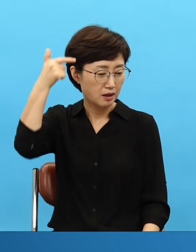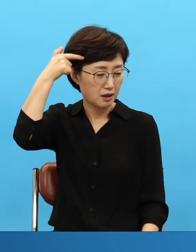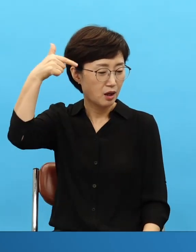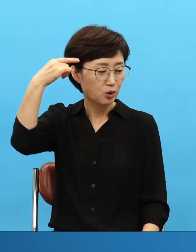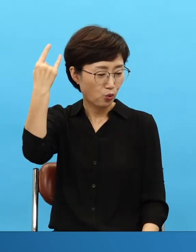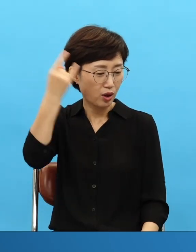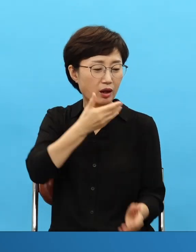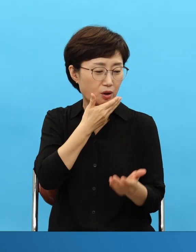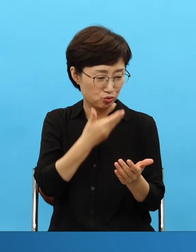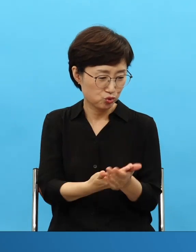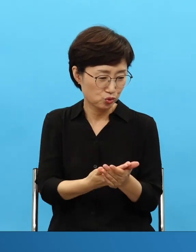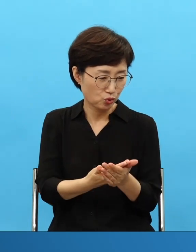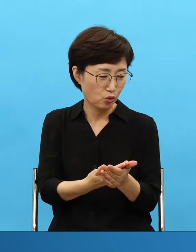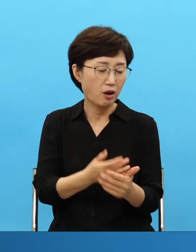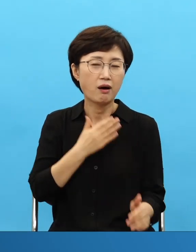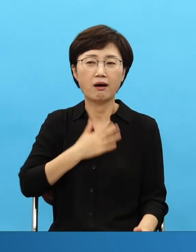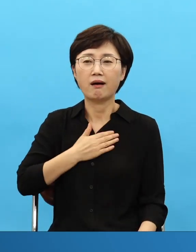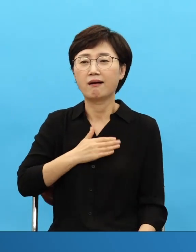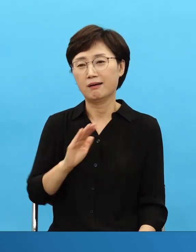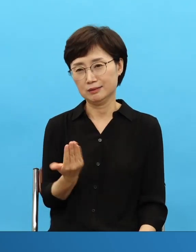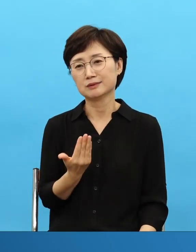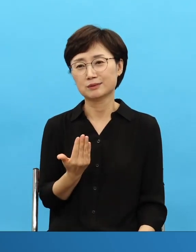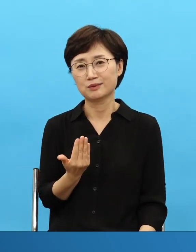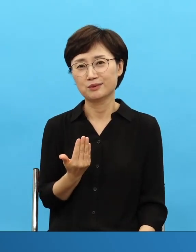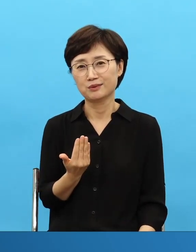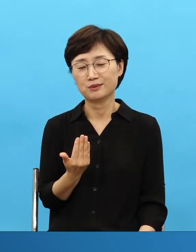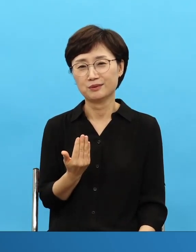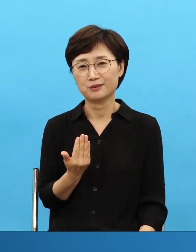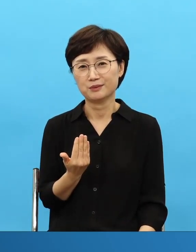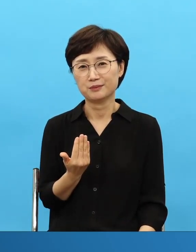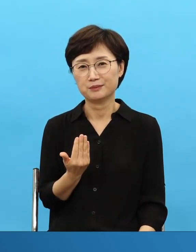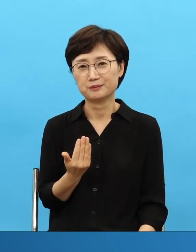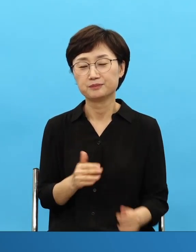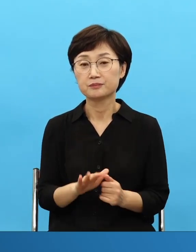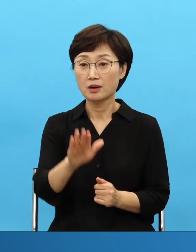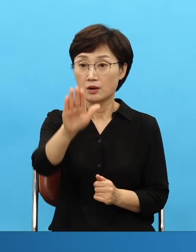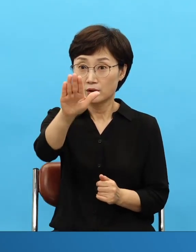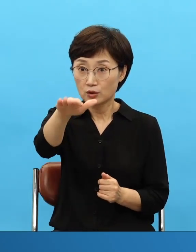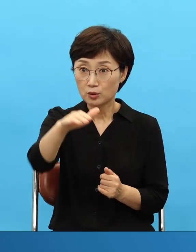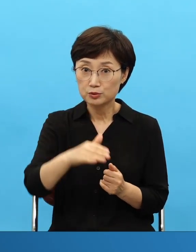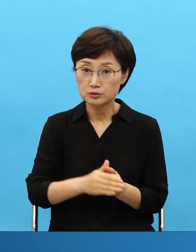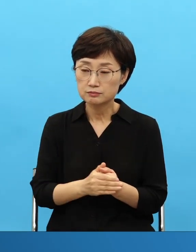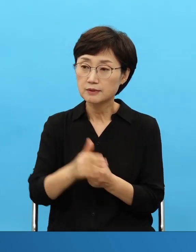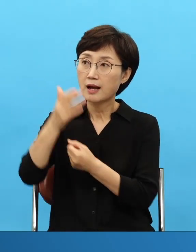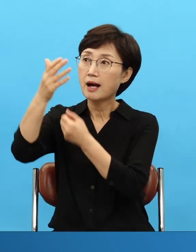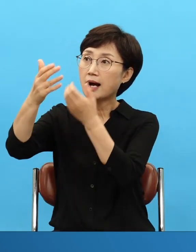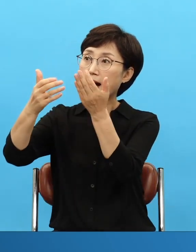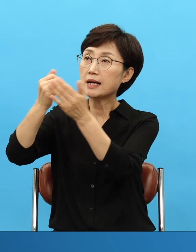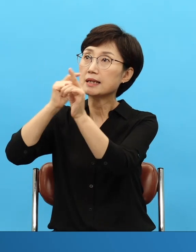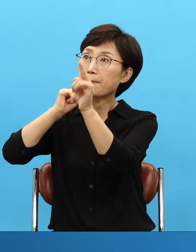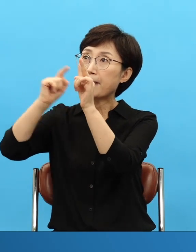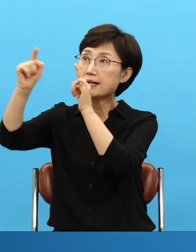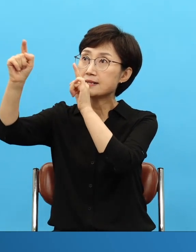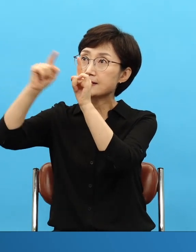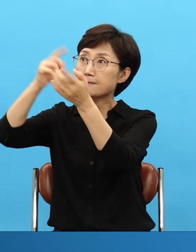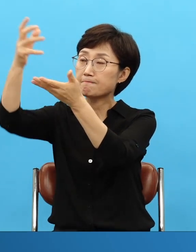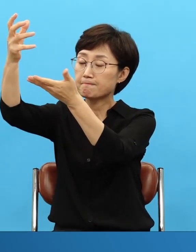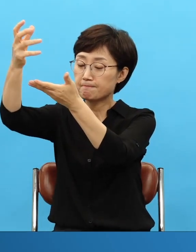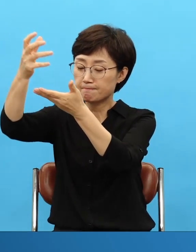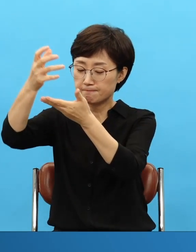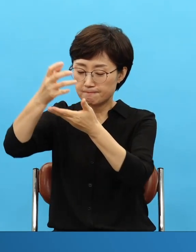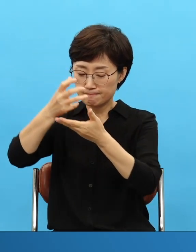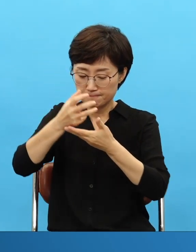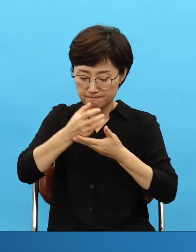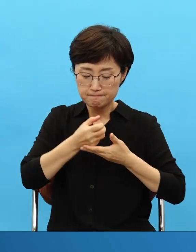But that's how important our brain is. 여러분의 하나님의 말씀 망대가요,